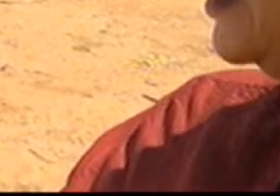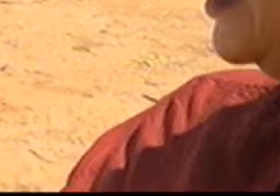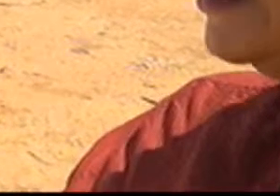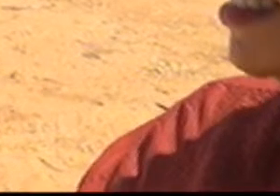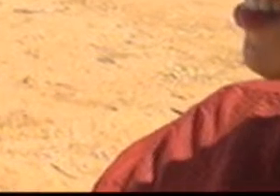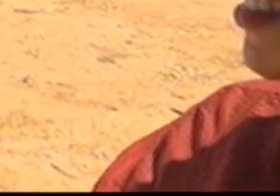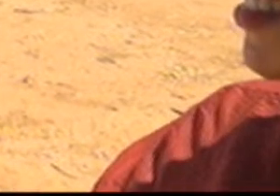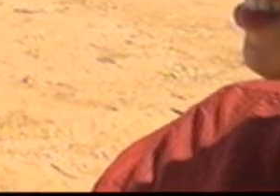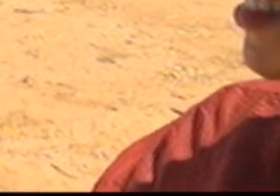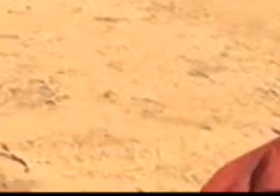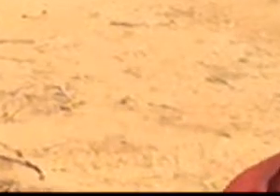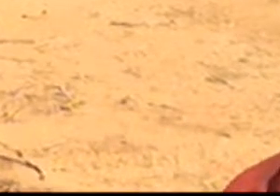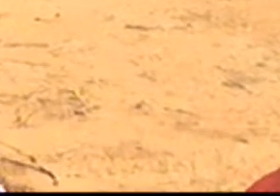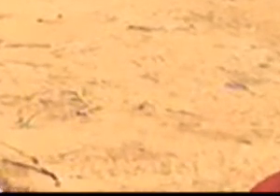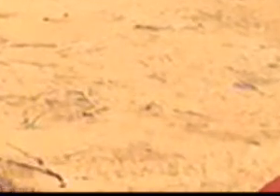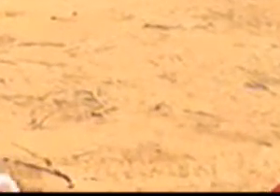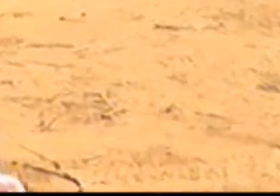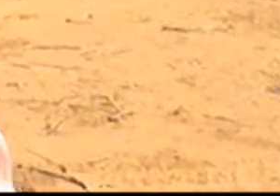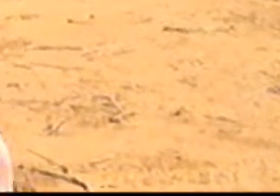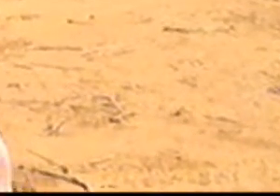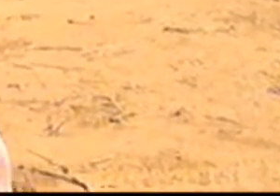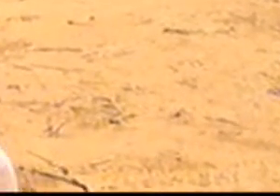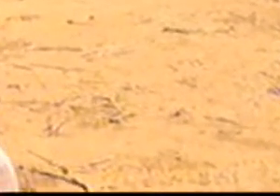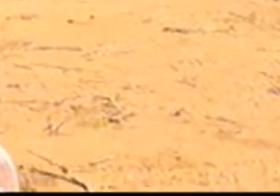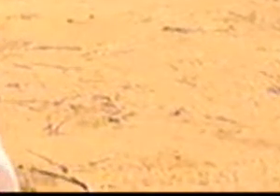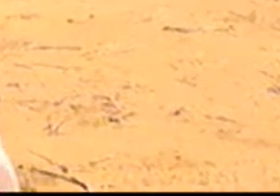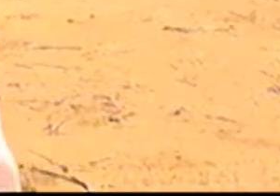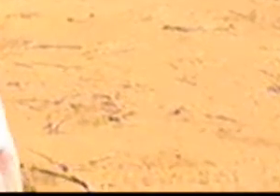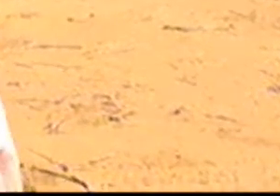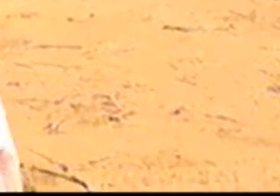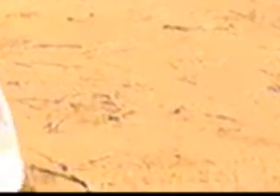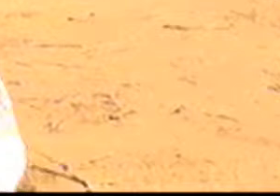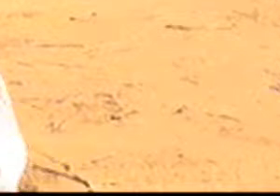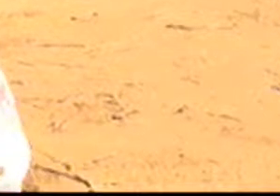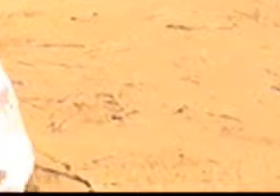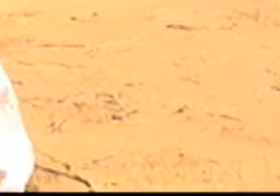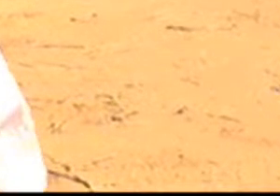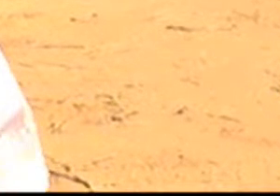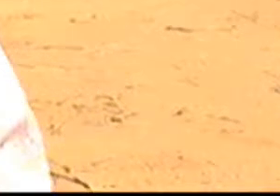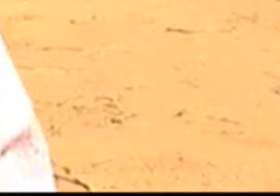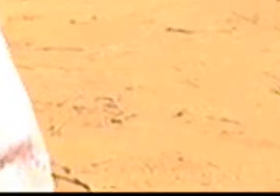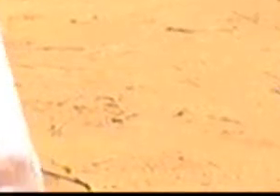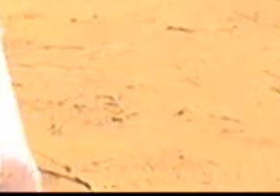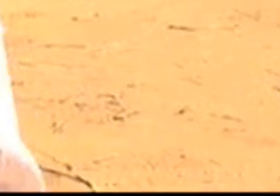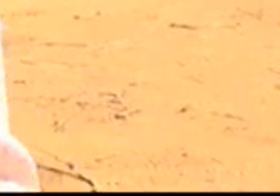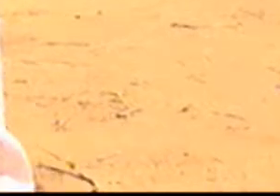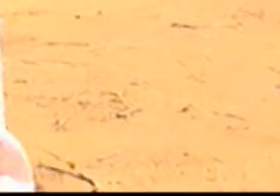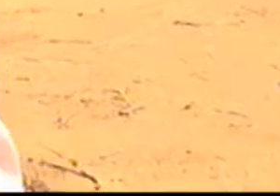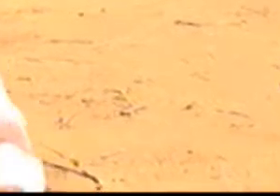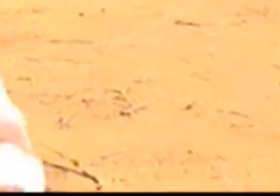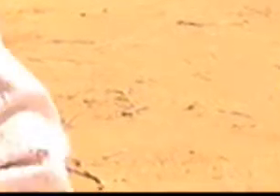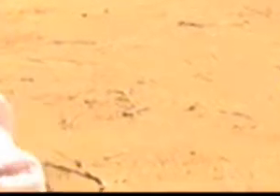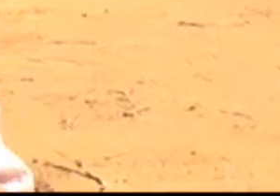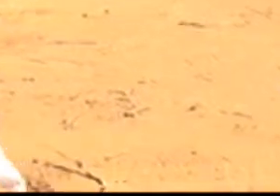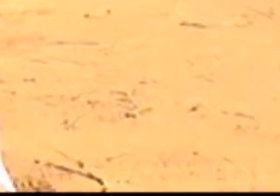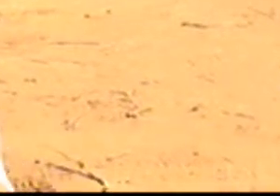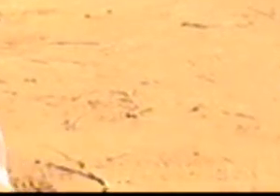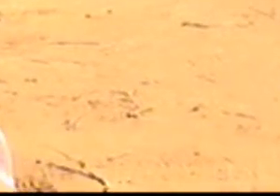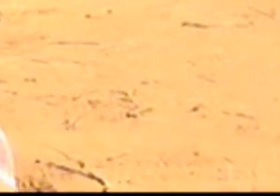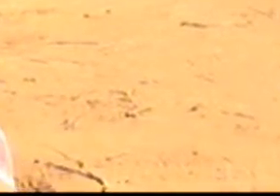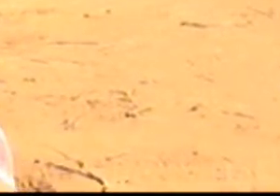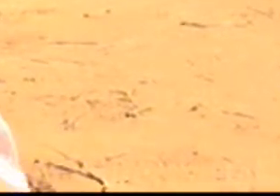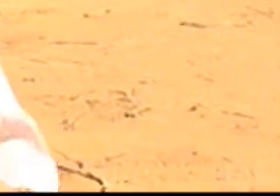Bunge kwa kuiunga mkono serikali kwa vitendo na kuwekeza kwenye sekta ya elimu. Bunge lingeweza kuelekeza hizi